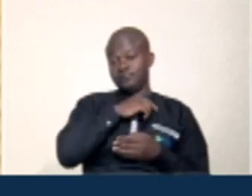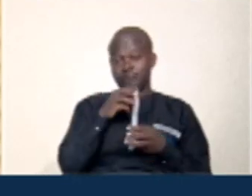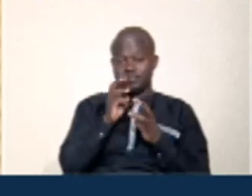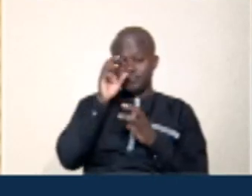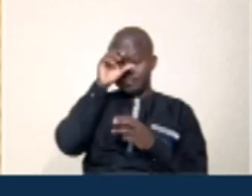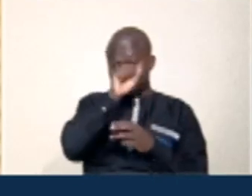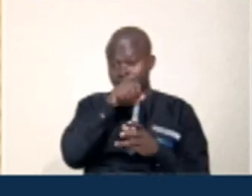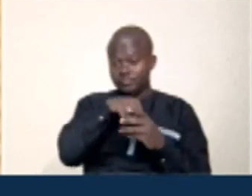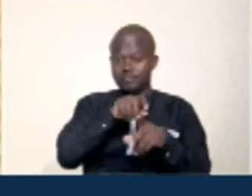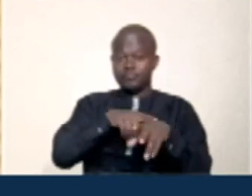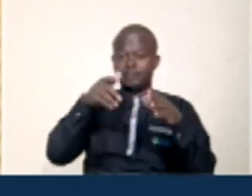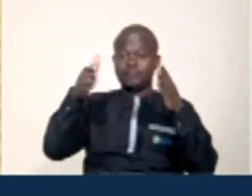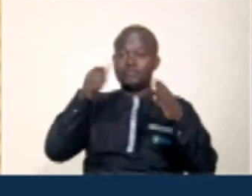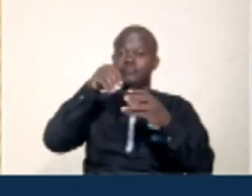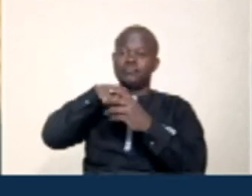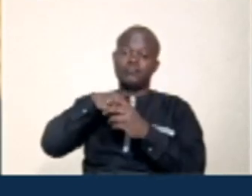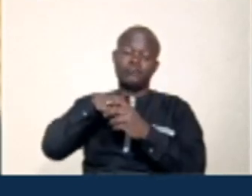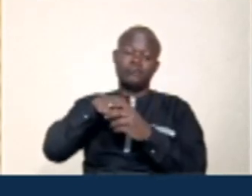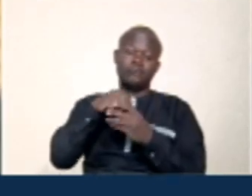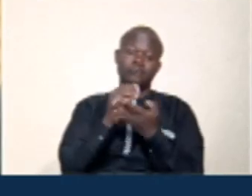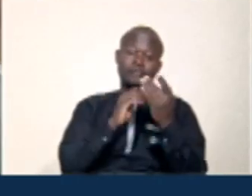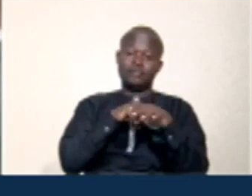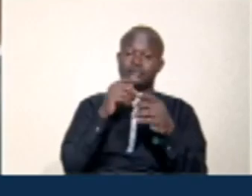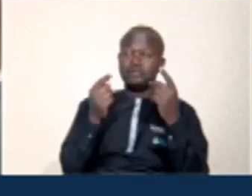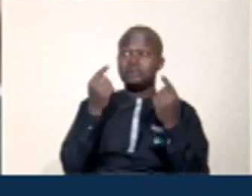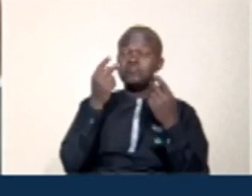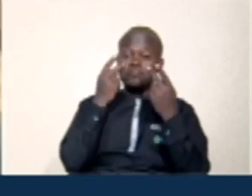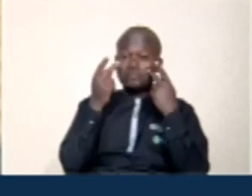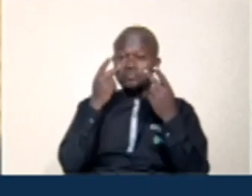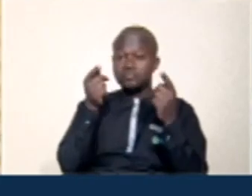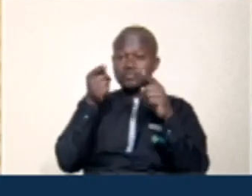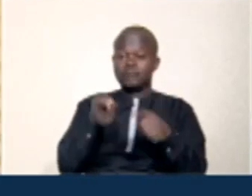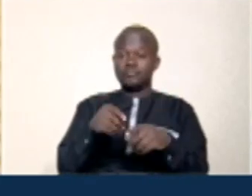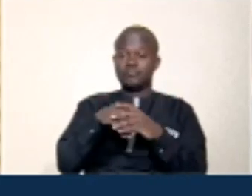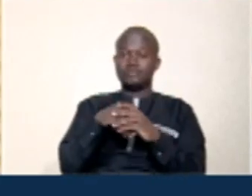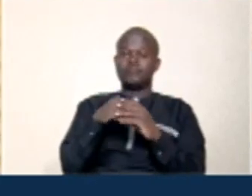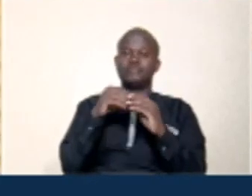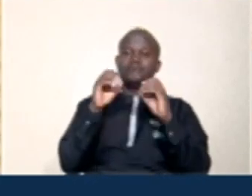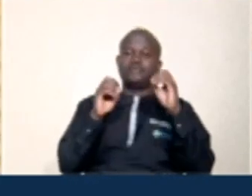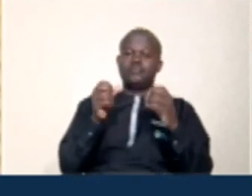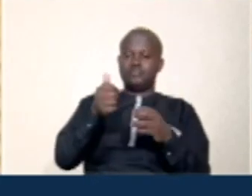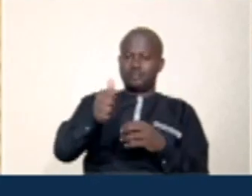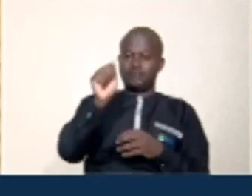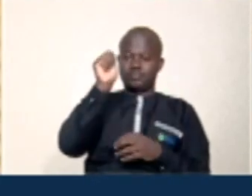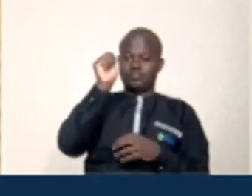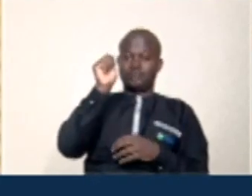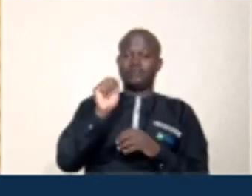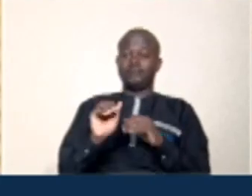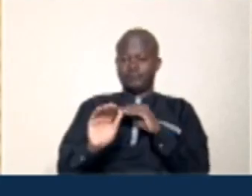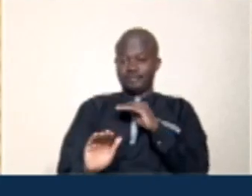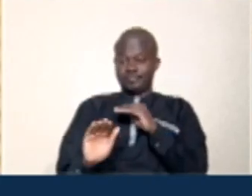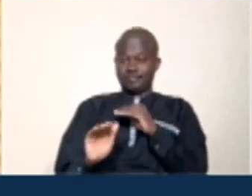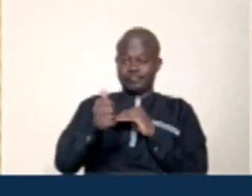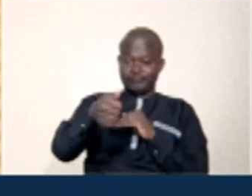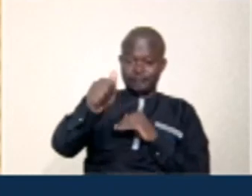mu kigero bari bagezemo, njya kubona nkabona haje abari mu kigero cyabo, abaciye hasi